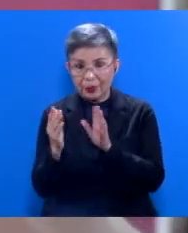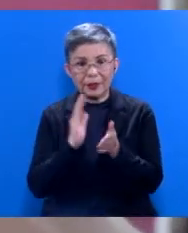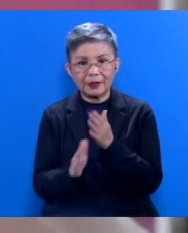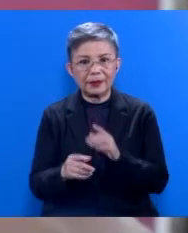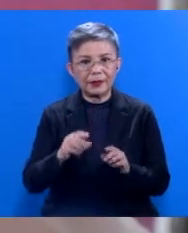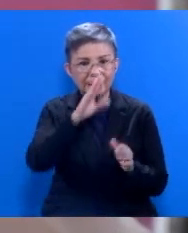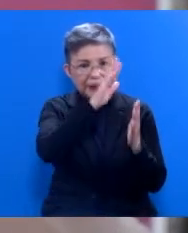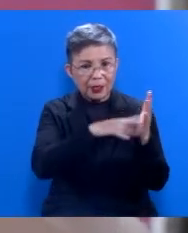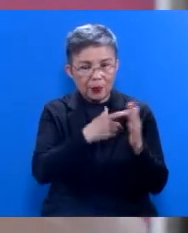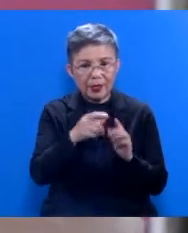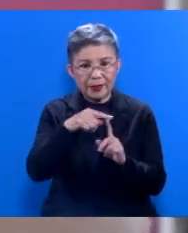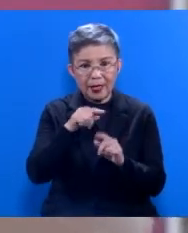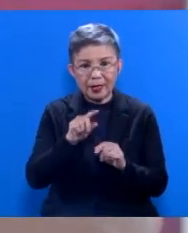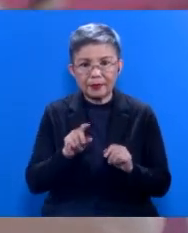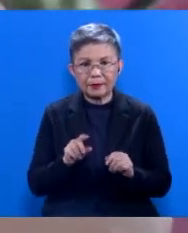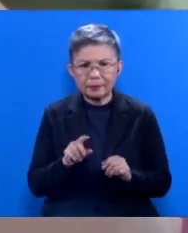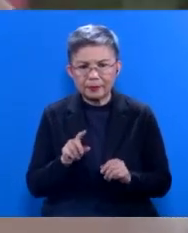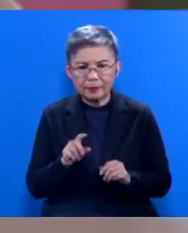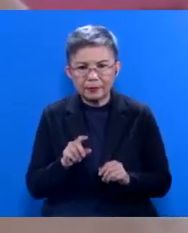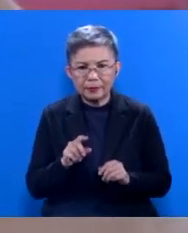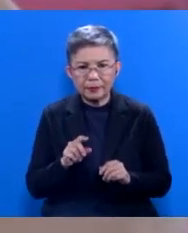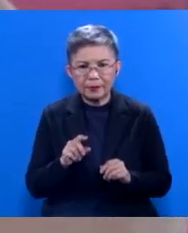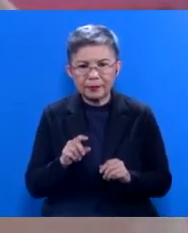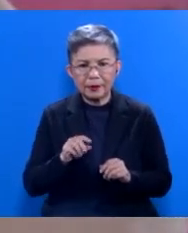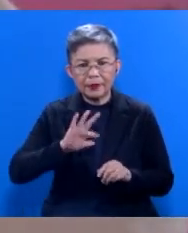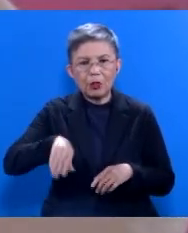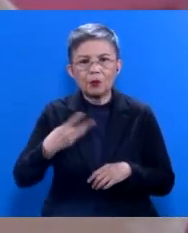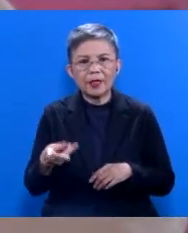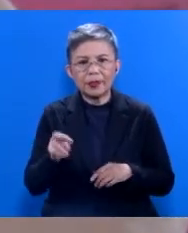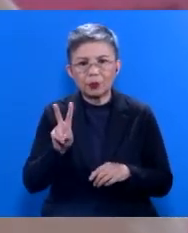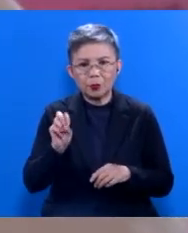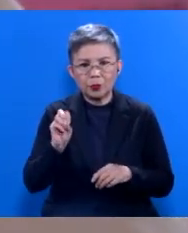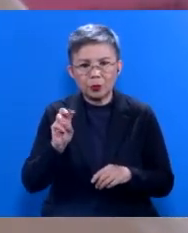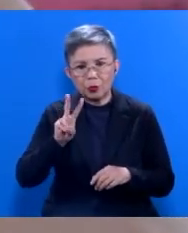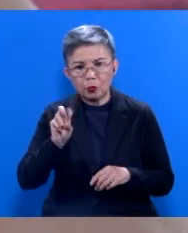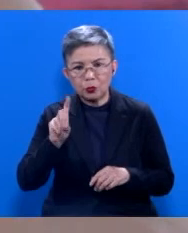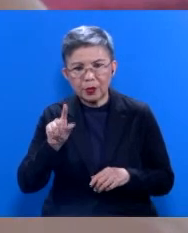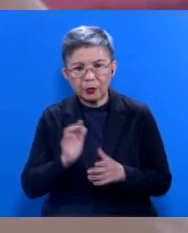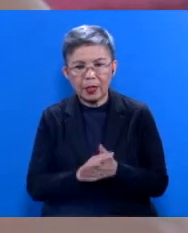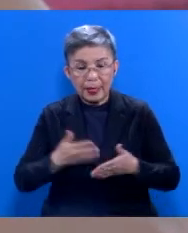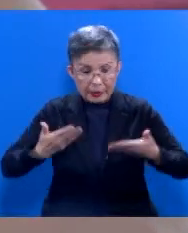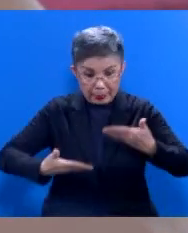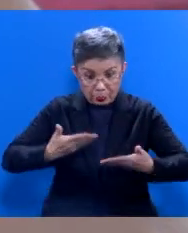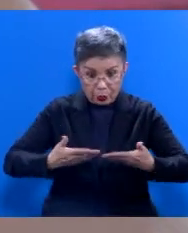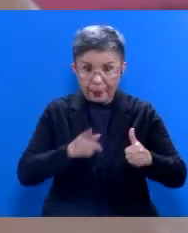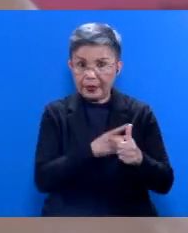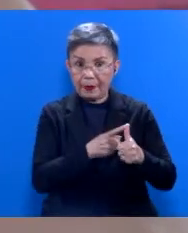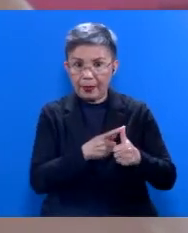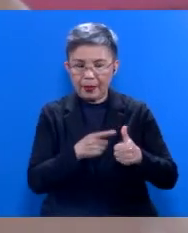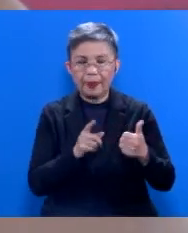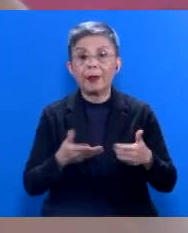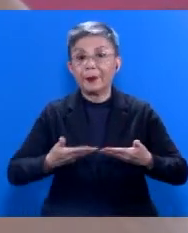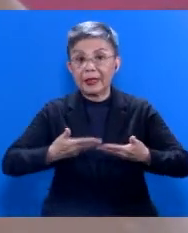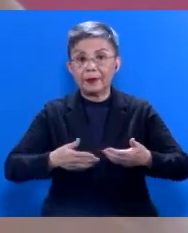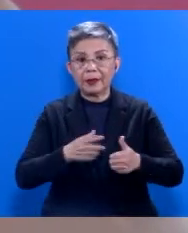tanggal 4 ini di awal tahun pelajaran. Tapi dengan berbagai pertimbangan, yang pertama sekali